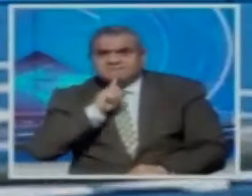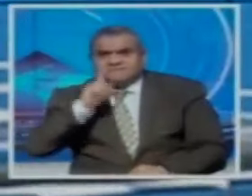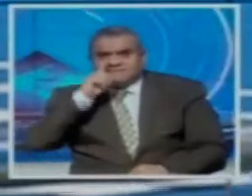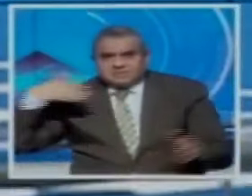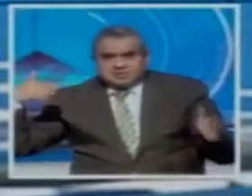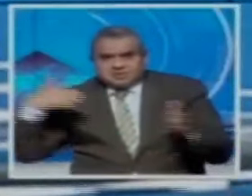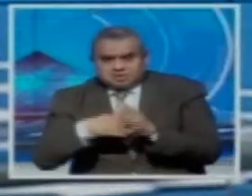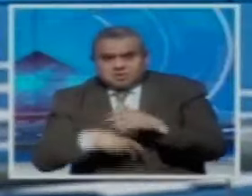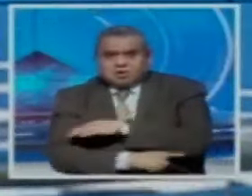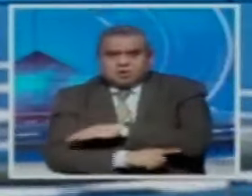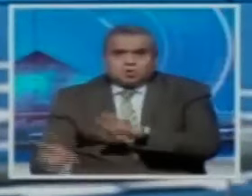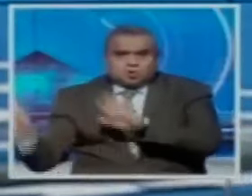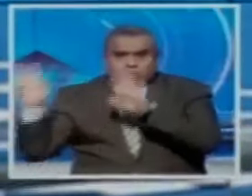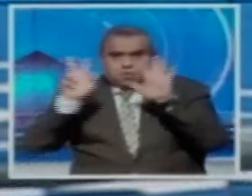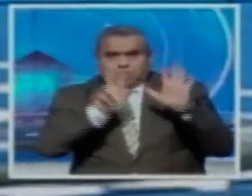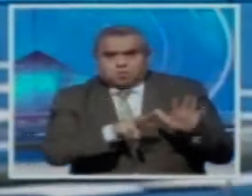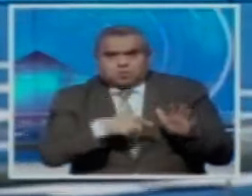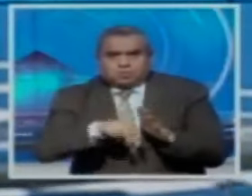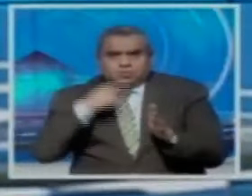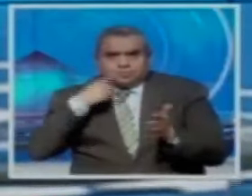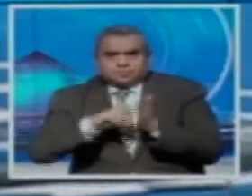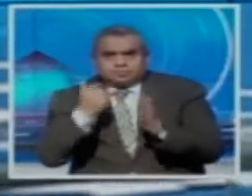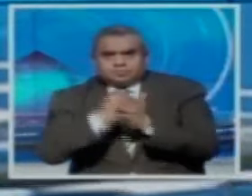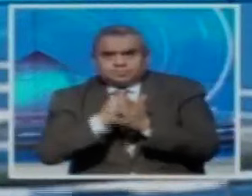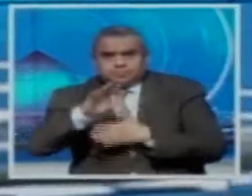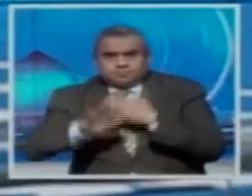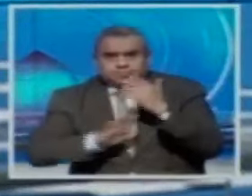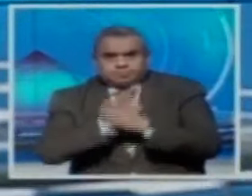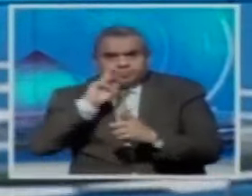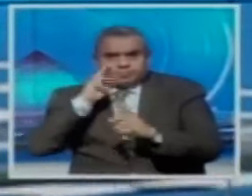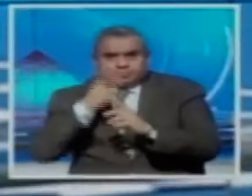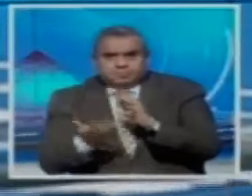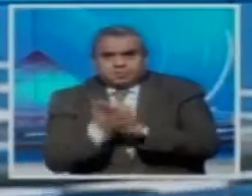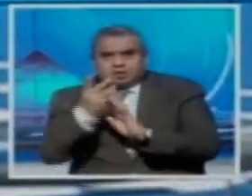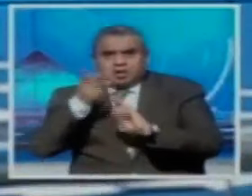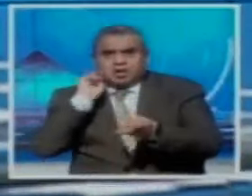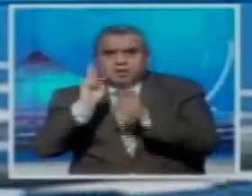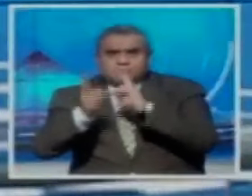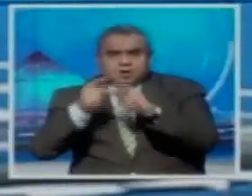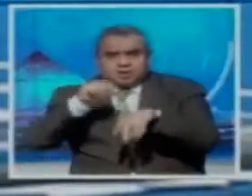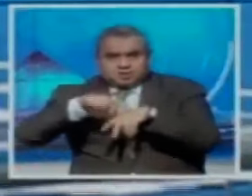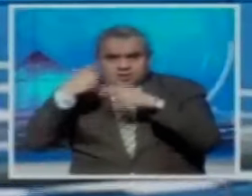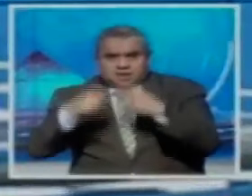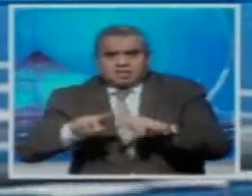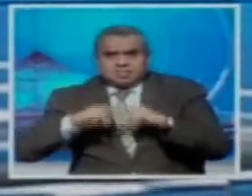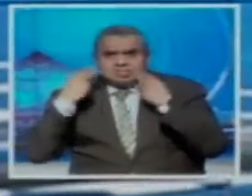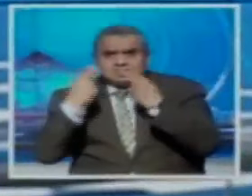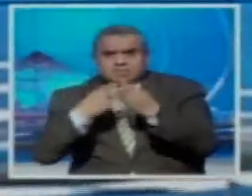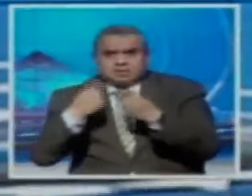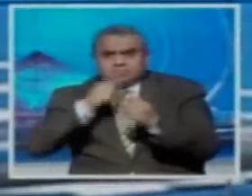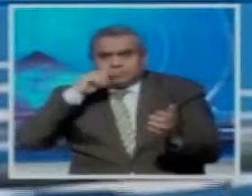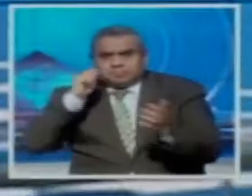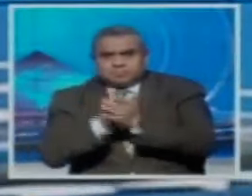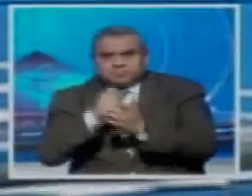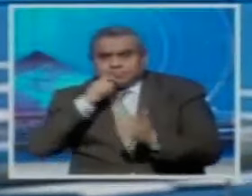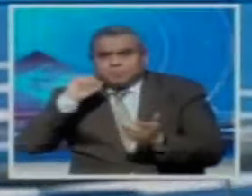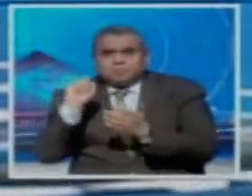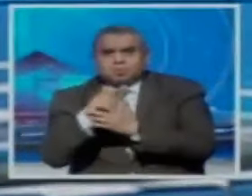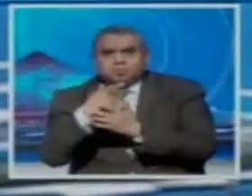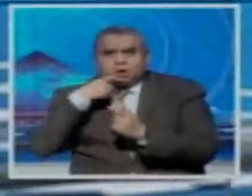نهاية الأسبوع. وللاقتراب أكثر حول هذه الفعاليات التي يشهدها المهرجان الدولي، ينضم إلينا مباشرة